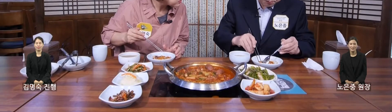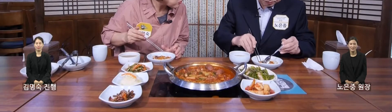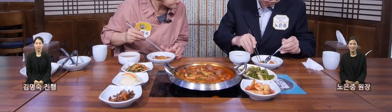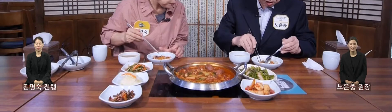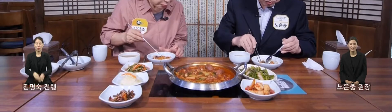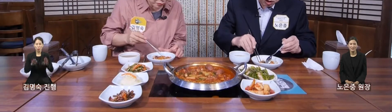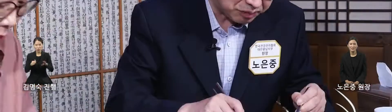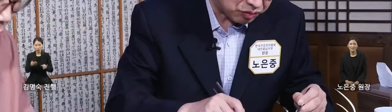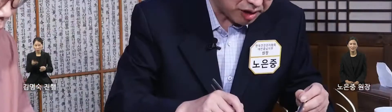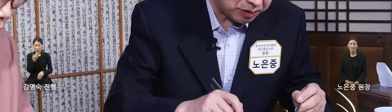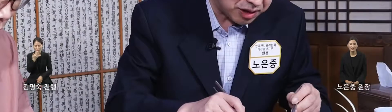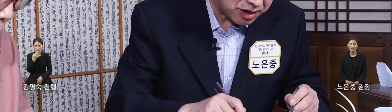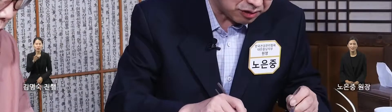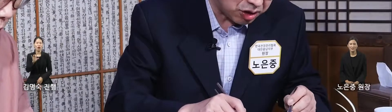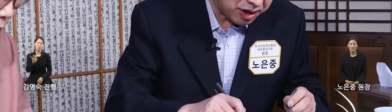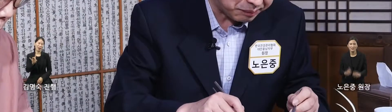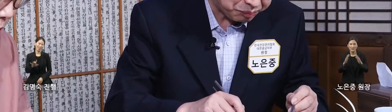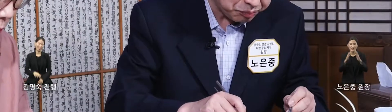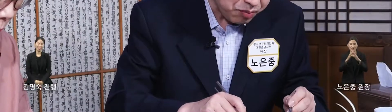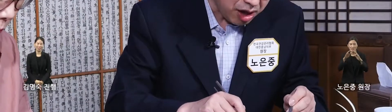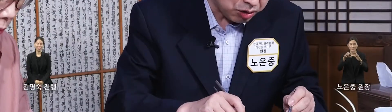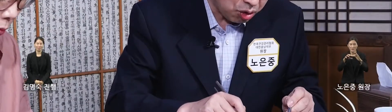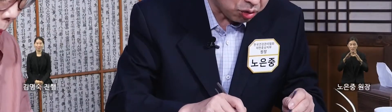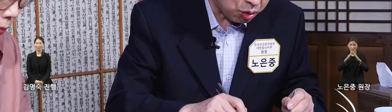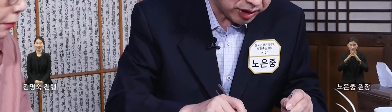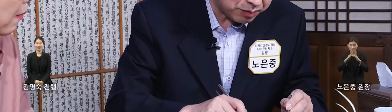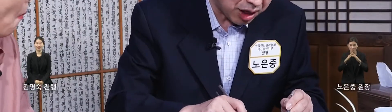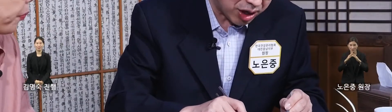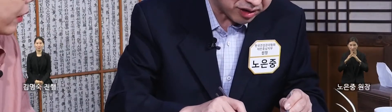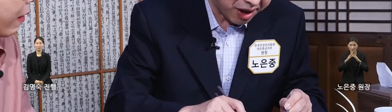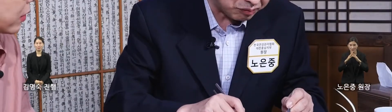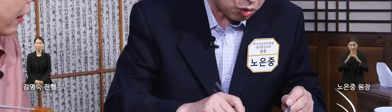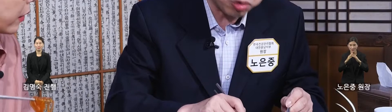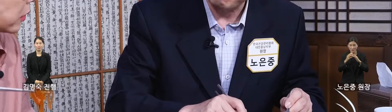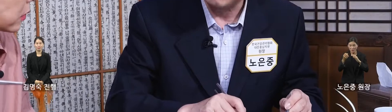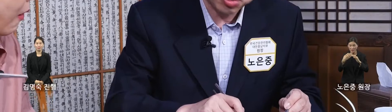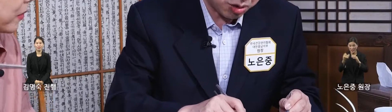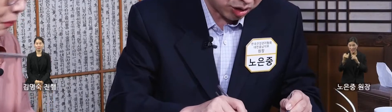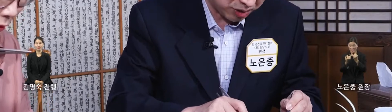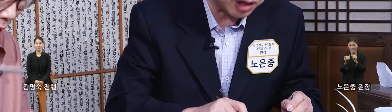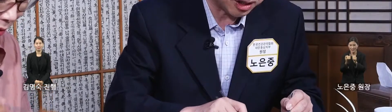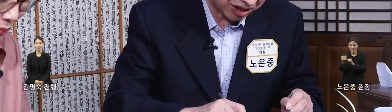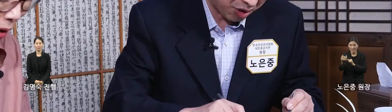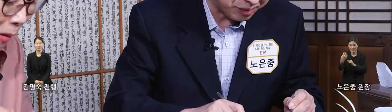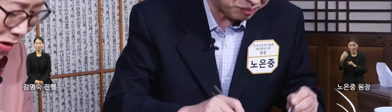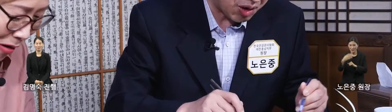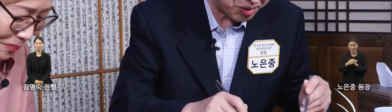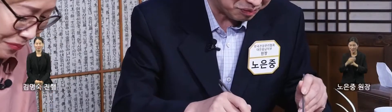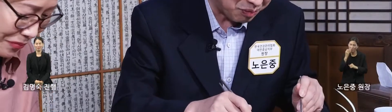먹기만 해야 될 거. 네. 집에서 항상 저한테 꼭꼭 오래 씹으라고 하는데 네. 오늘 방송이라 오래 씹어야 될 것